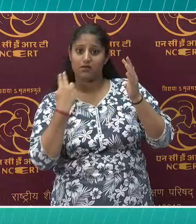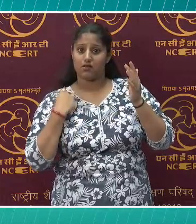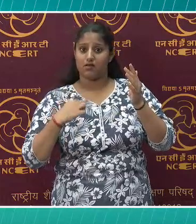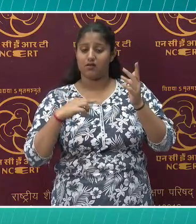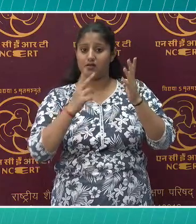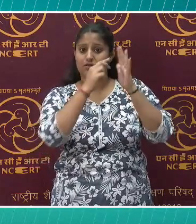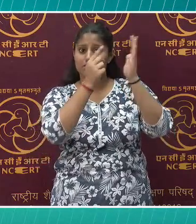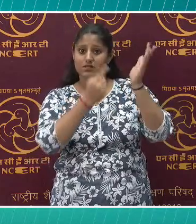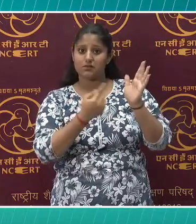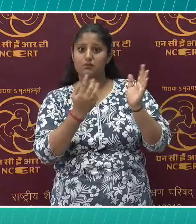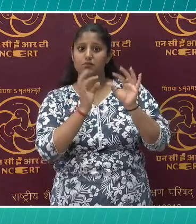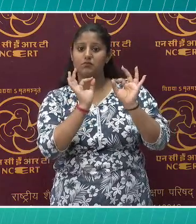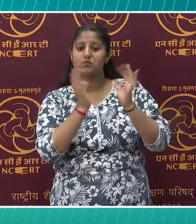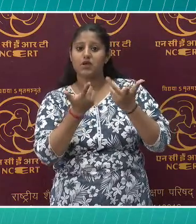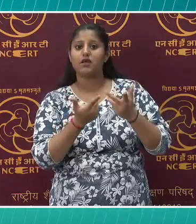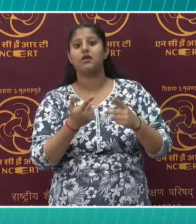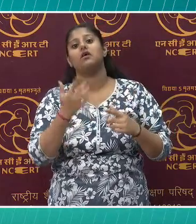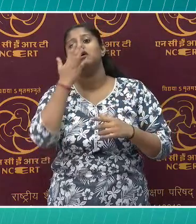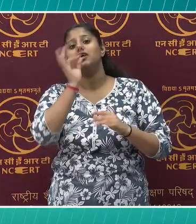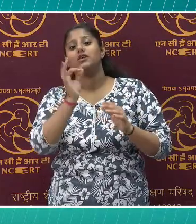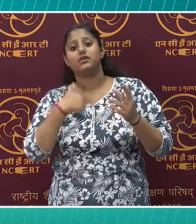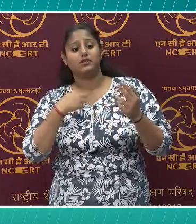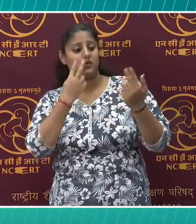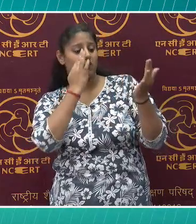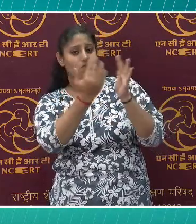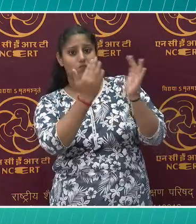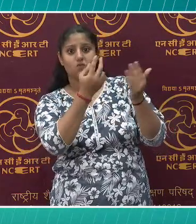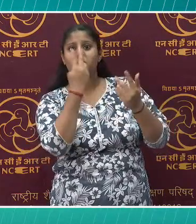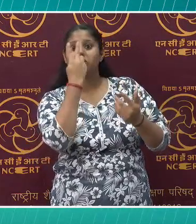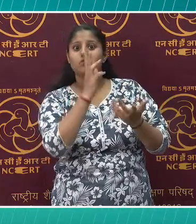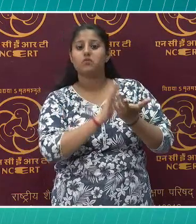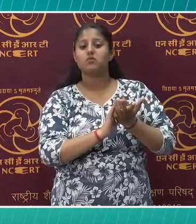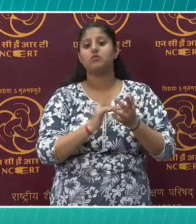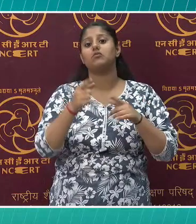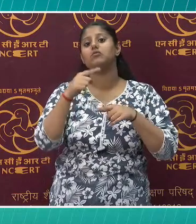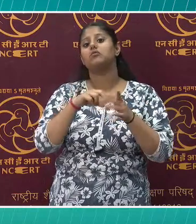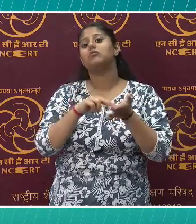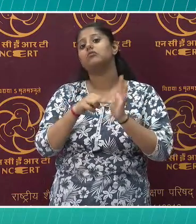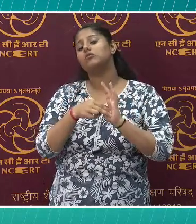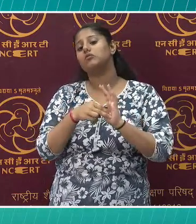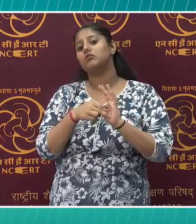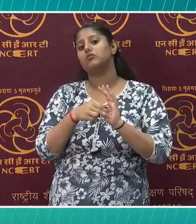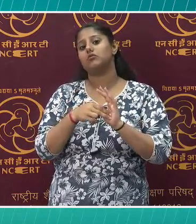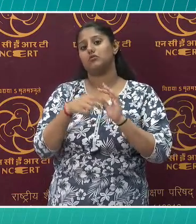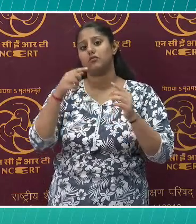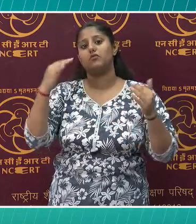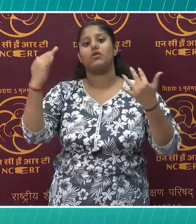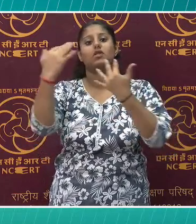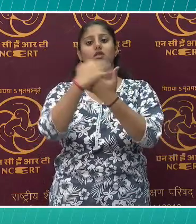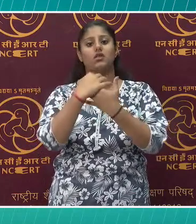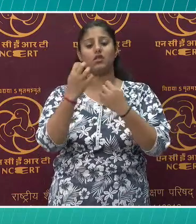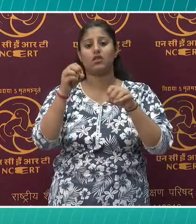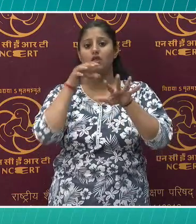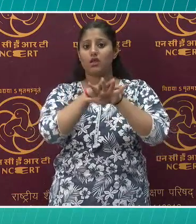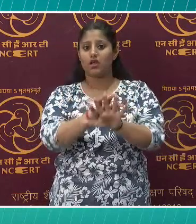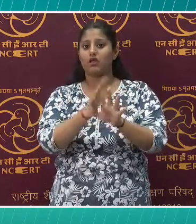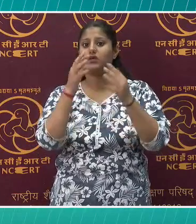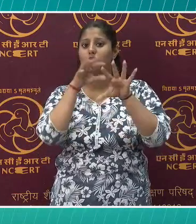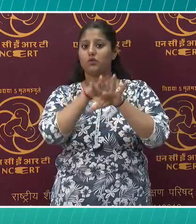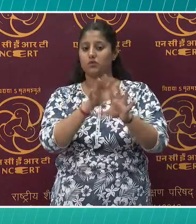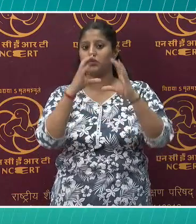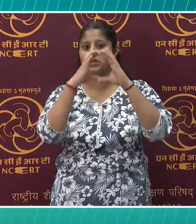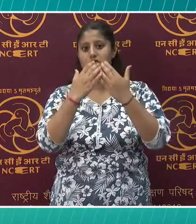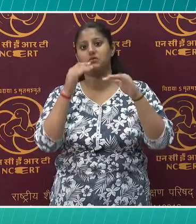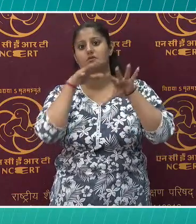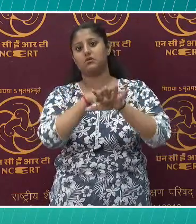सुंदर आकृति बनाते हैं, लुक एट द रेशियो, लुक एट द प्रोपोर्शन. दैट इंक्लूसिविटी इज व्हाट वी रियली वांट टू डू इन विजुअल